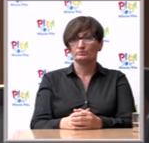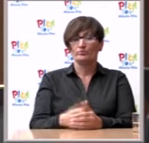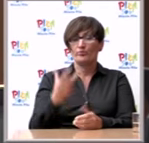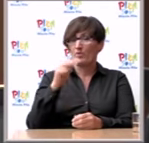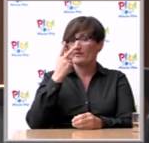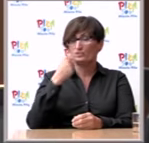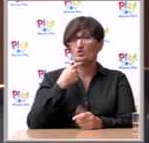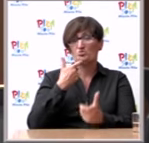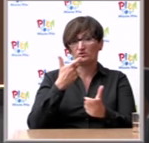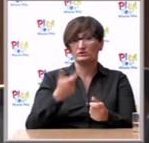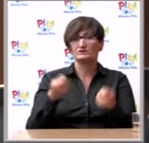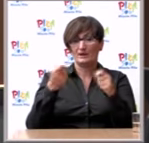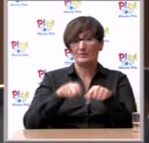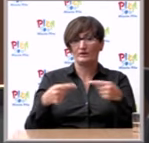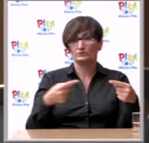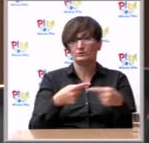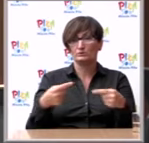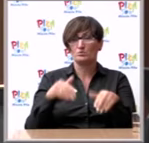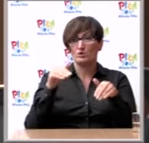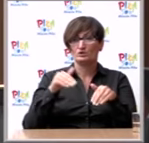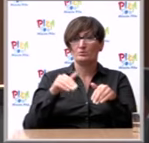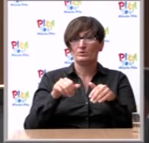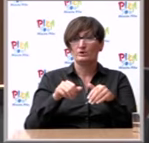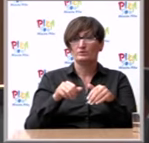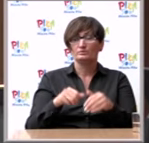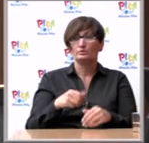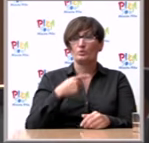Nie widzę zgłoszeń. Zamykam dyskusję. Możemy przystąpić do głosowania.